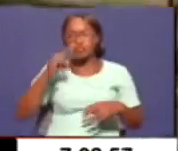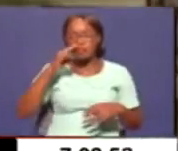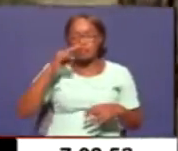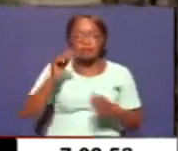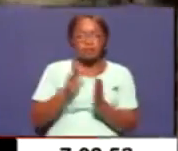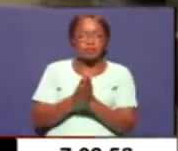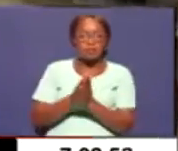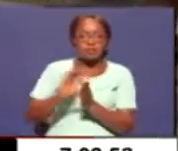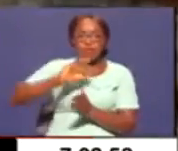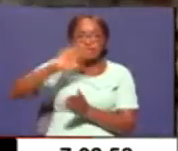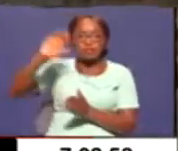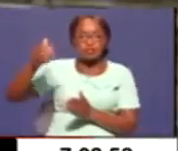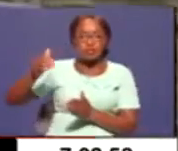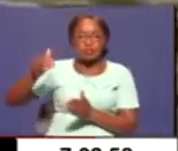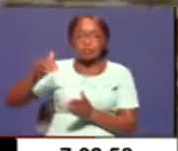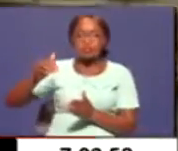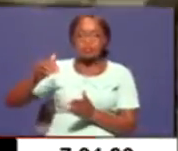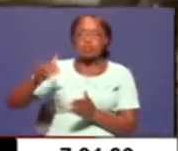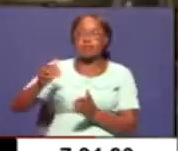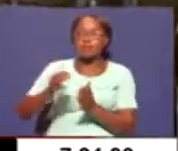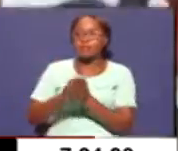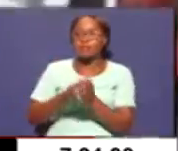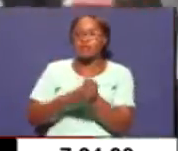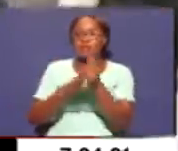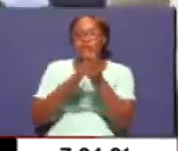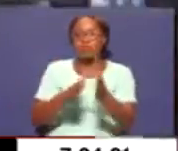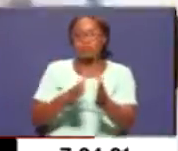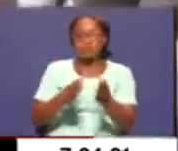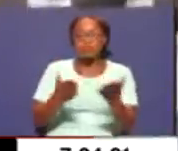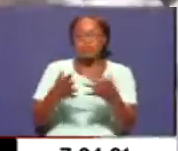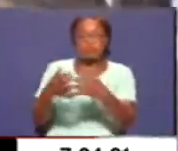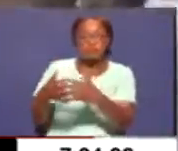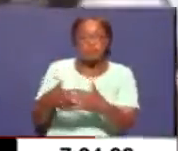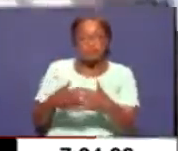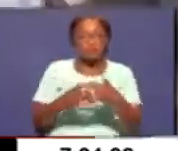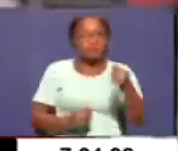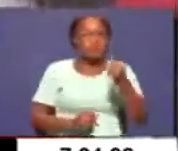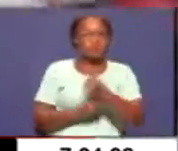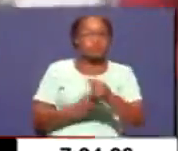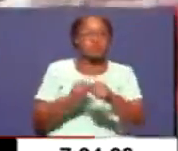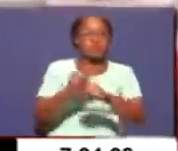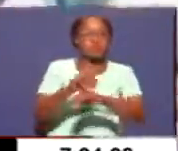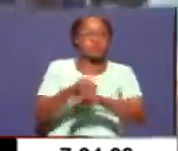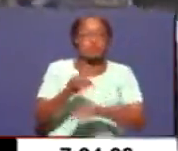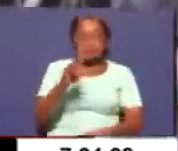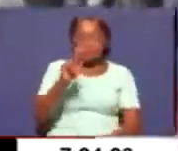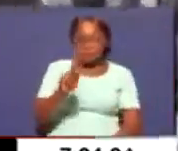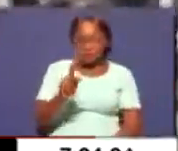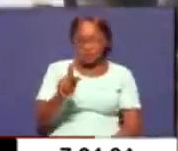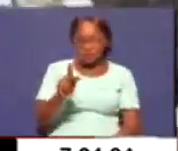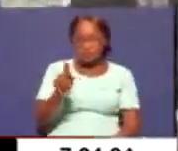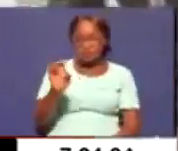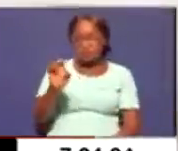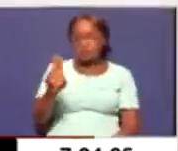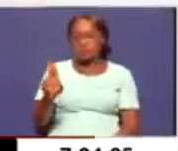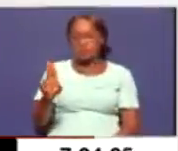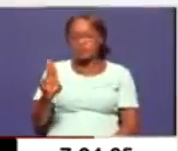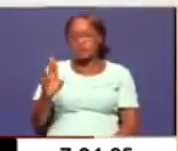na kuwakamata viongozi wa maandamano hayo. Amerika imejiunga na Uingereza, Jumuiya ya Ulaya na Uungano wa Afrika